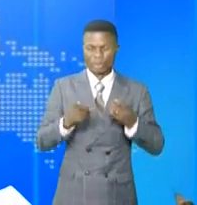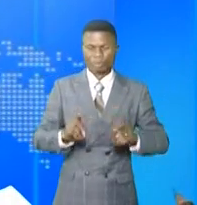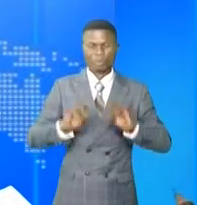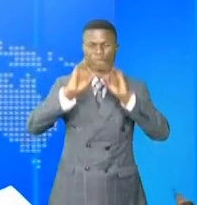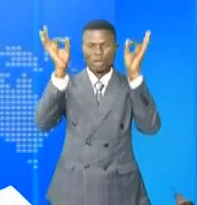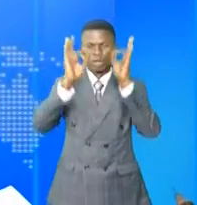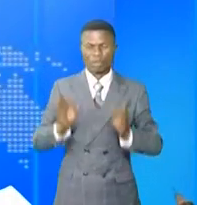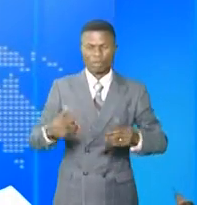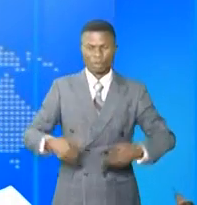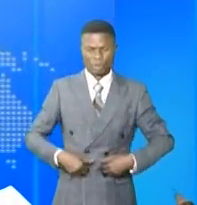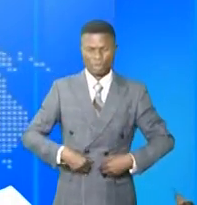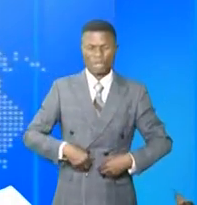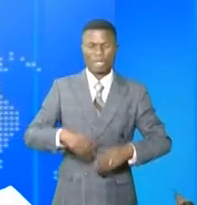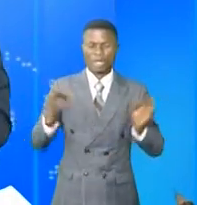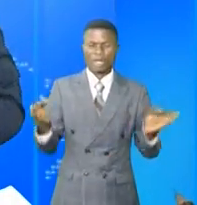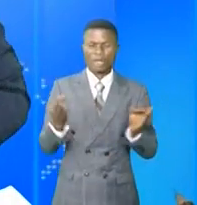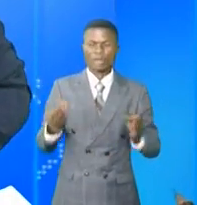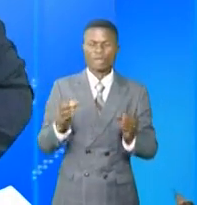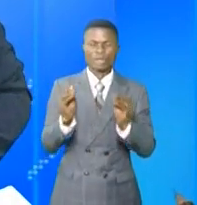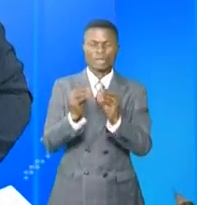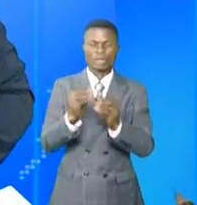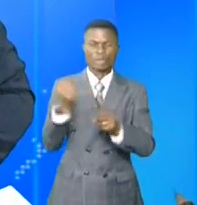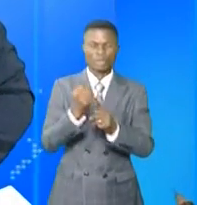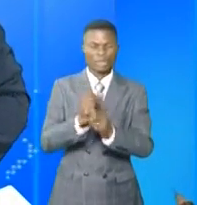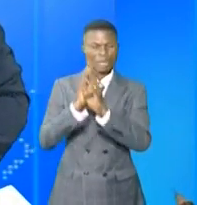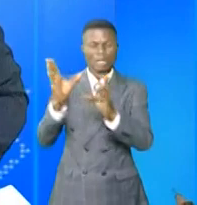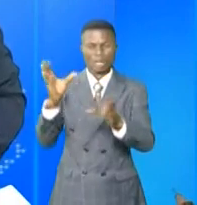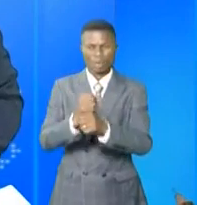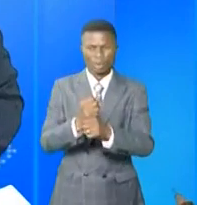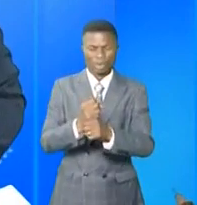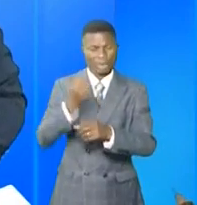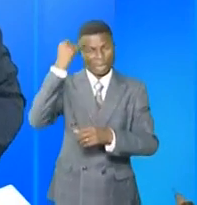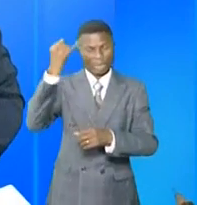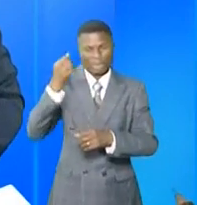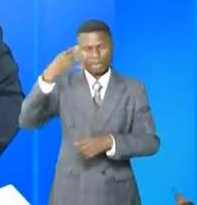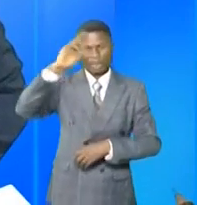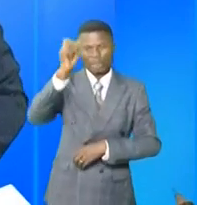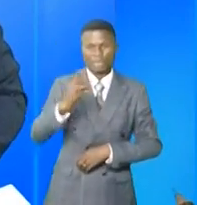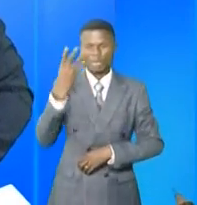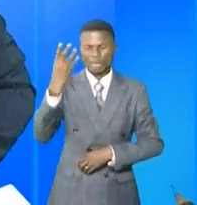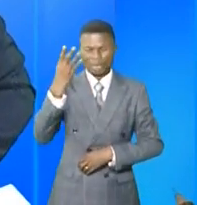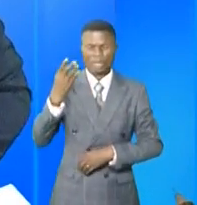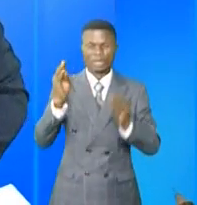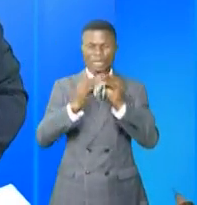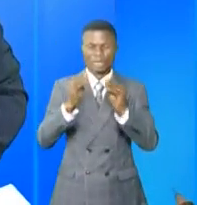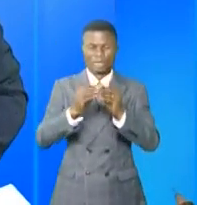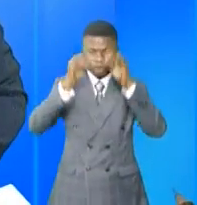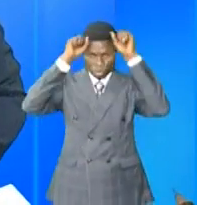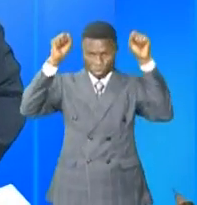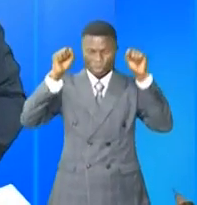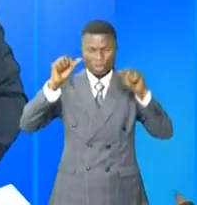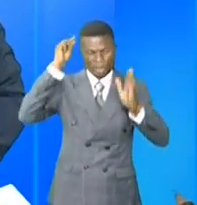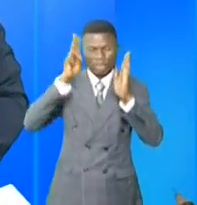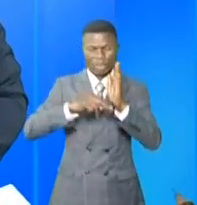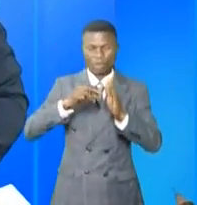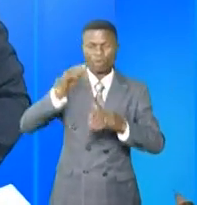jeunesse a initié un déjeuner de travail pour restituer les contenus du 34e sommet de chefs d'État et de gouvernement à Addis